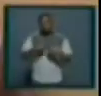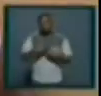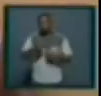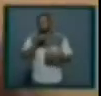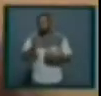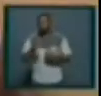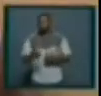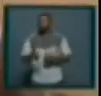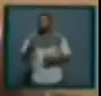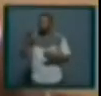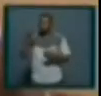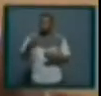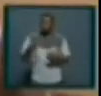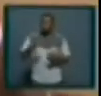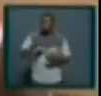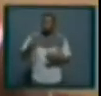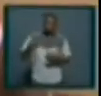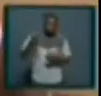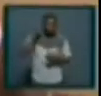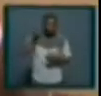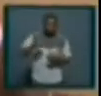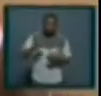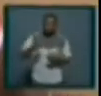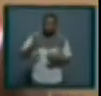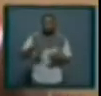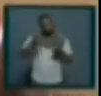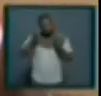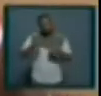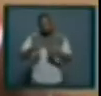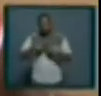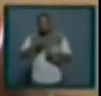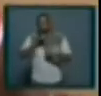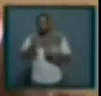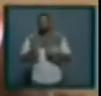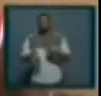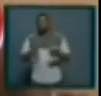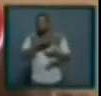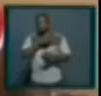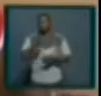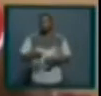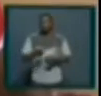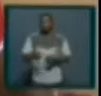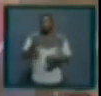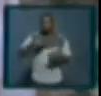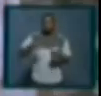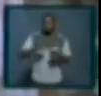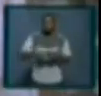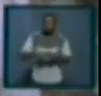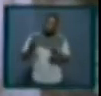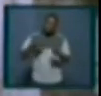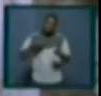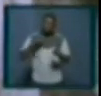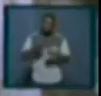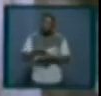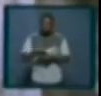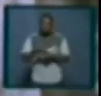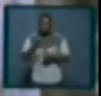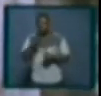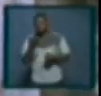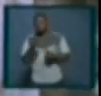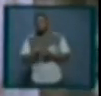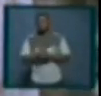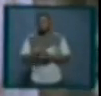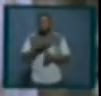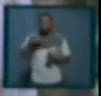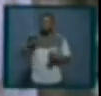à perdre quand ils sont victimes d'un traumatisme crânien suite à un accident de la circulation et